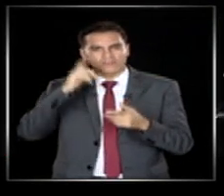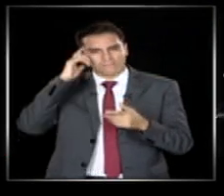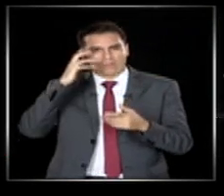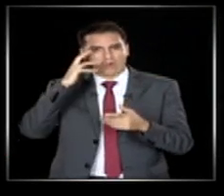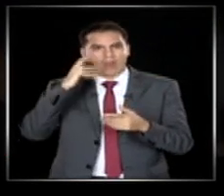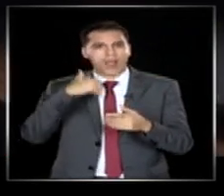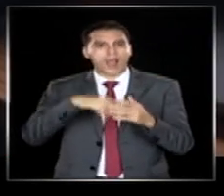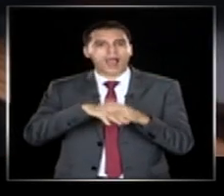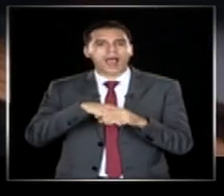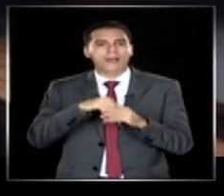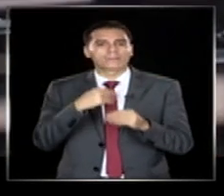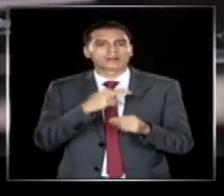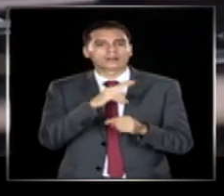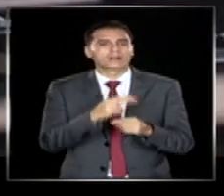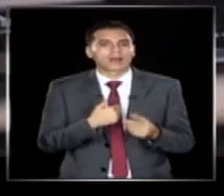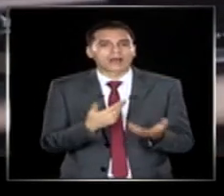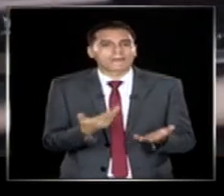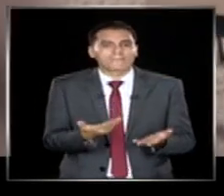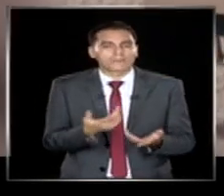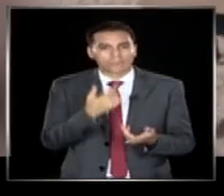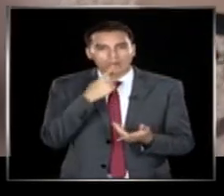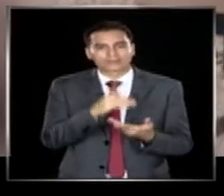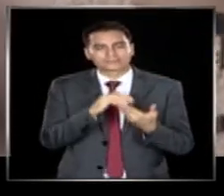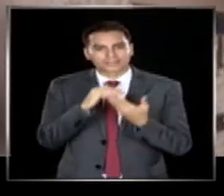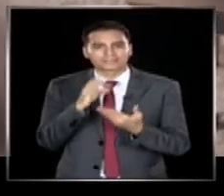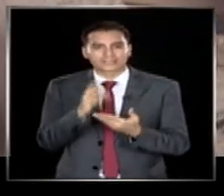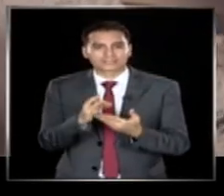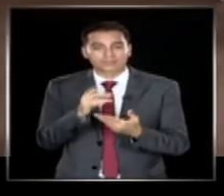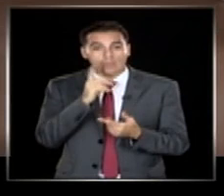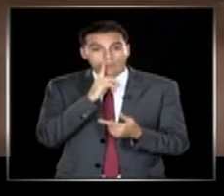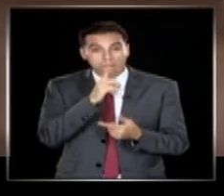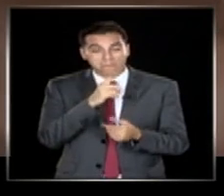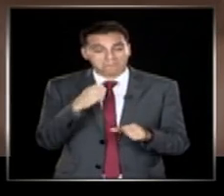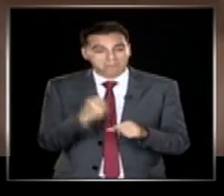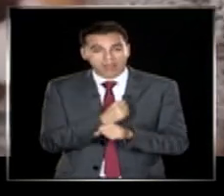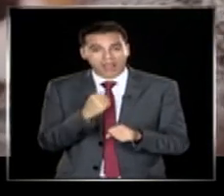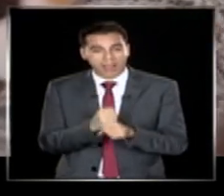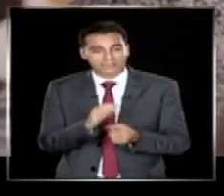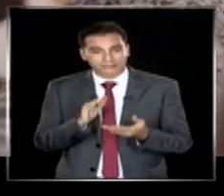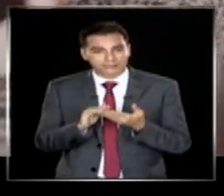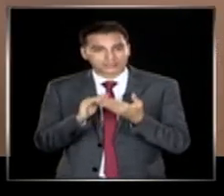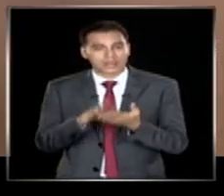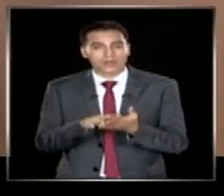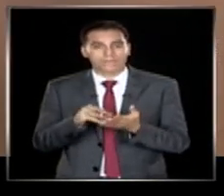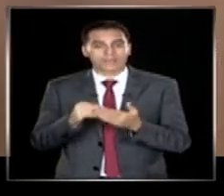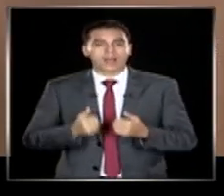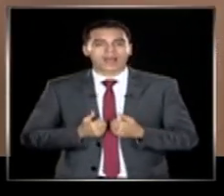إيه؟ قال لي هتساعديه. الأم قررت ما تستسلمش وتبدأ الرحلة مع